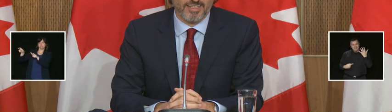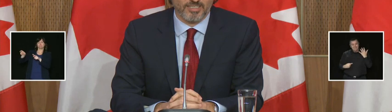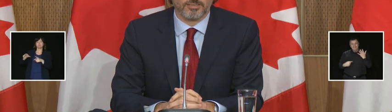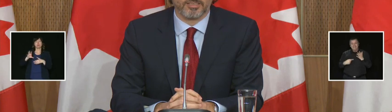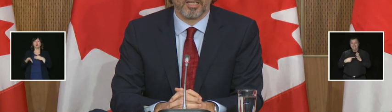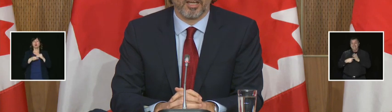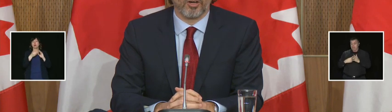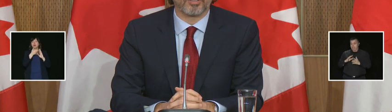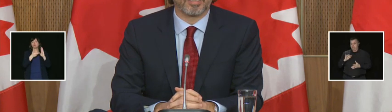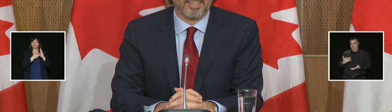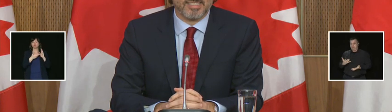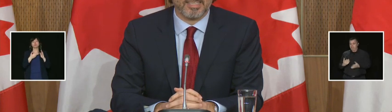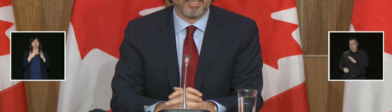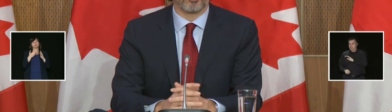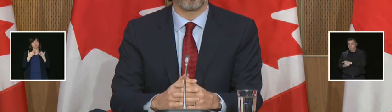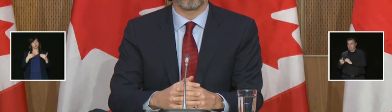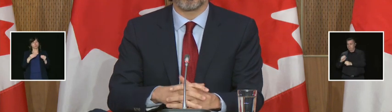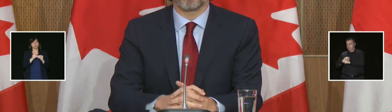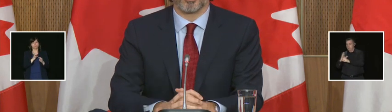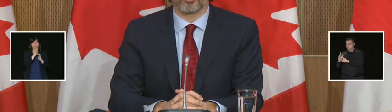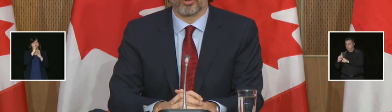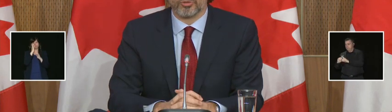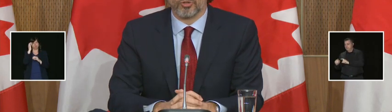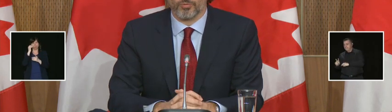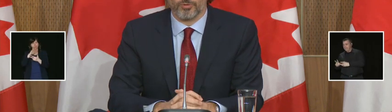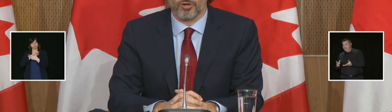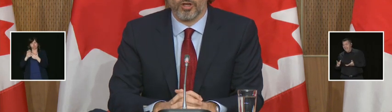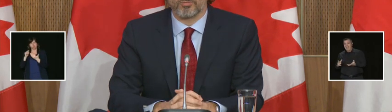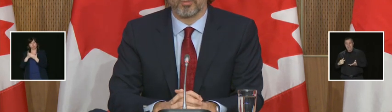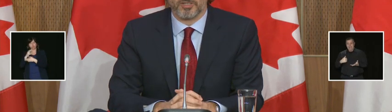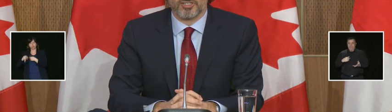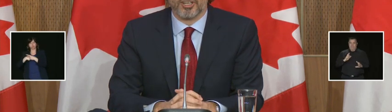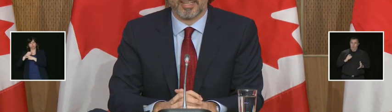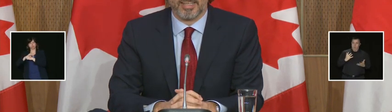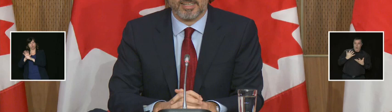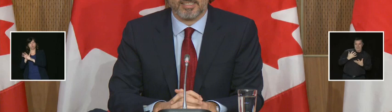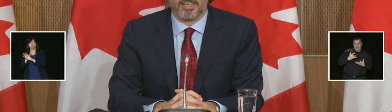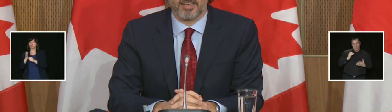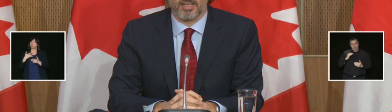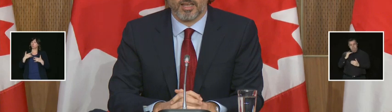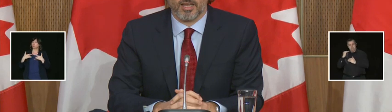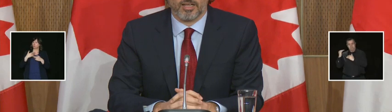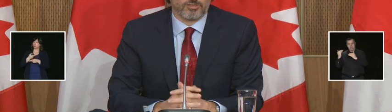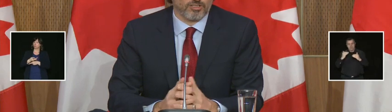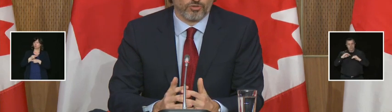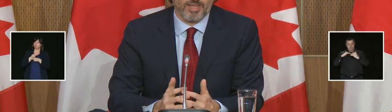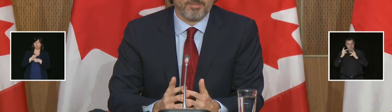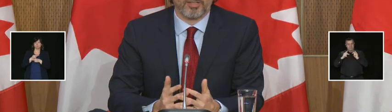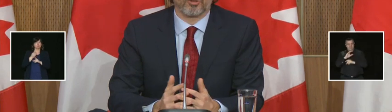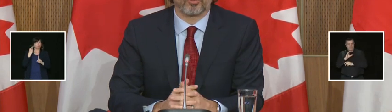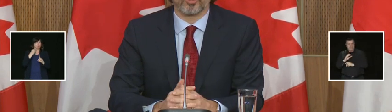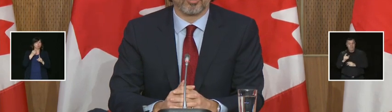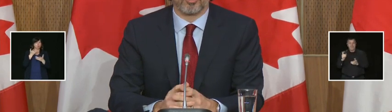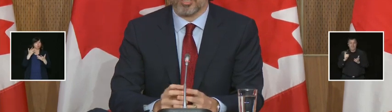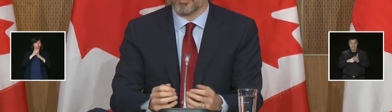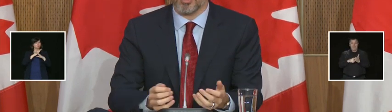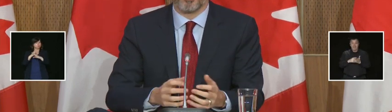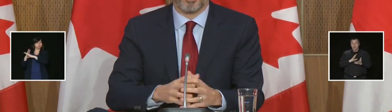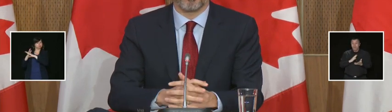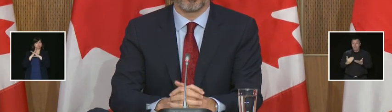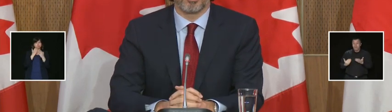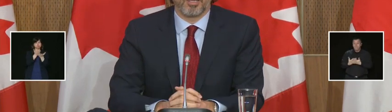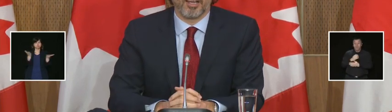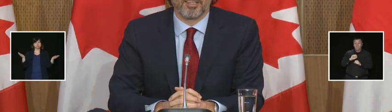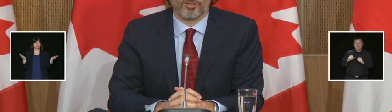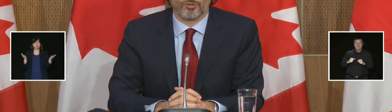nouvelles variantes on est très inquiet et on doit faire tout ce qu'on peut pour protéger les canadiens quand on amène un nouveau système